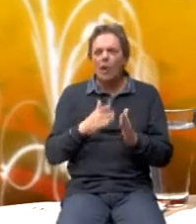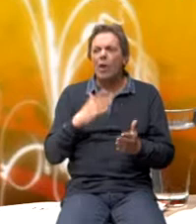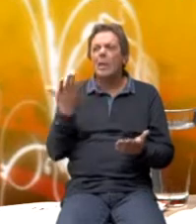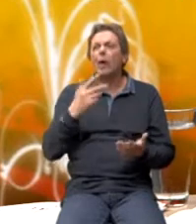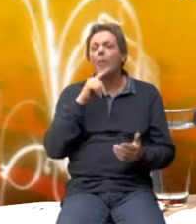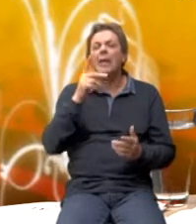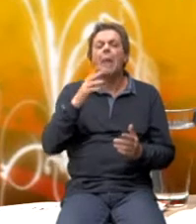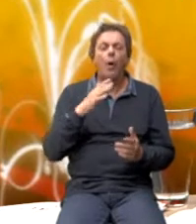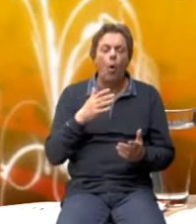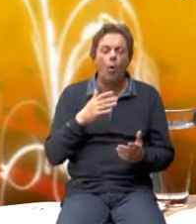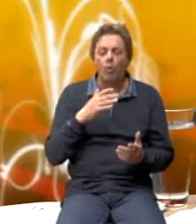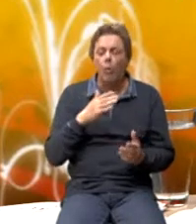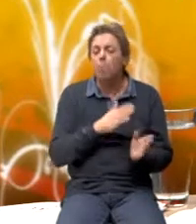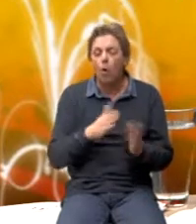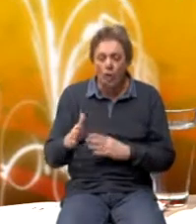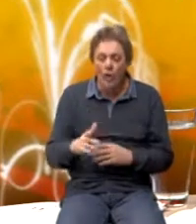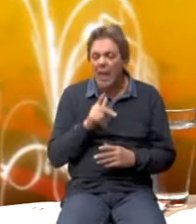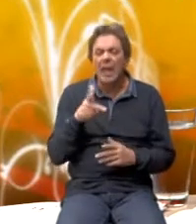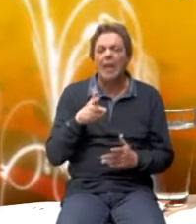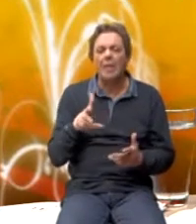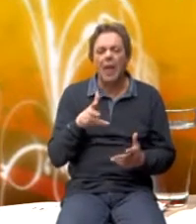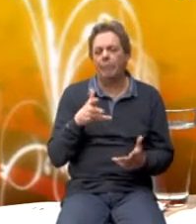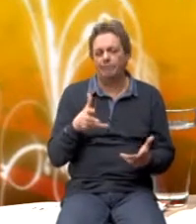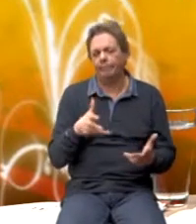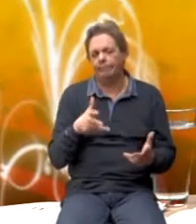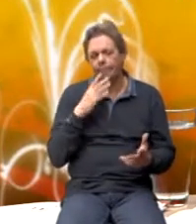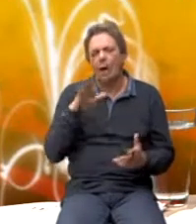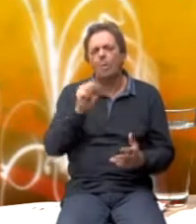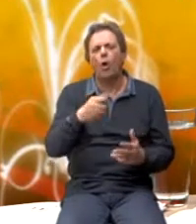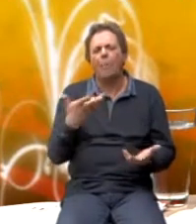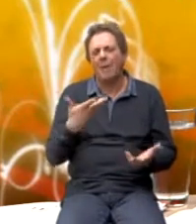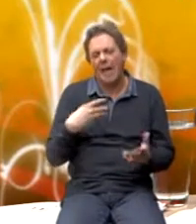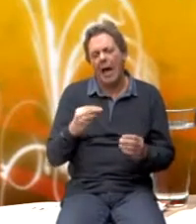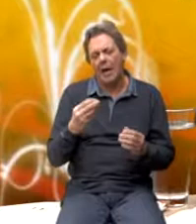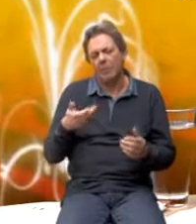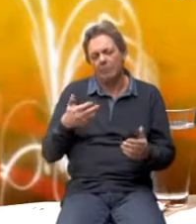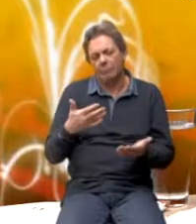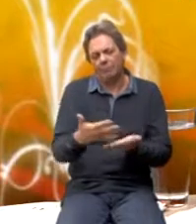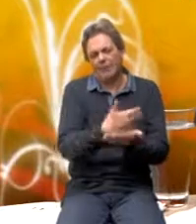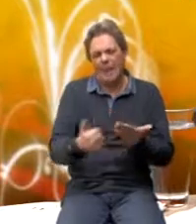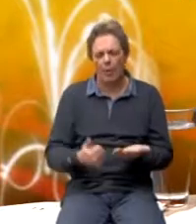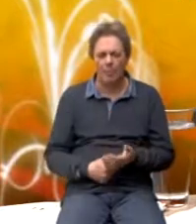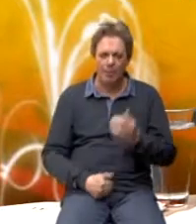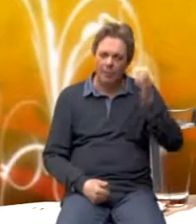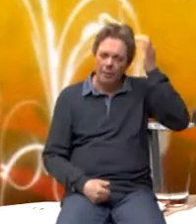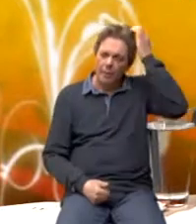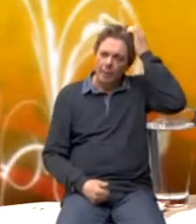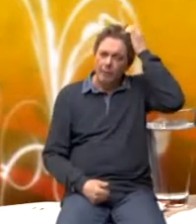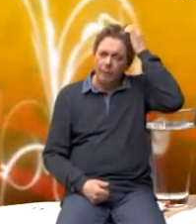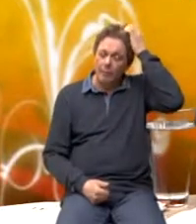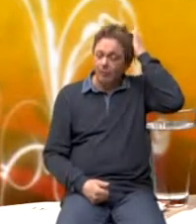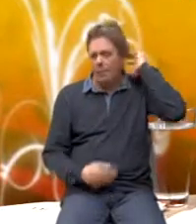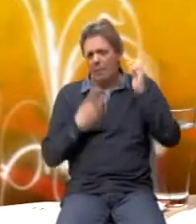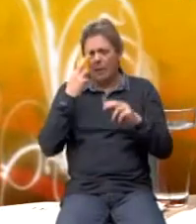da nije pohlepan za zaradom. Mene bi to strašno iznenadilo ako je to uopće slučaj. Nemojte mi, vi ne trebate vi to meni govoriti, jer mi smo samo